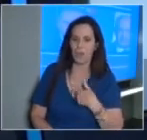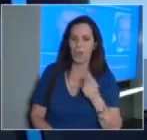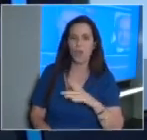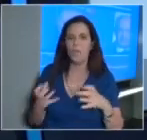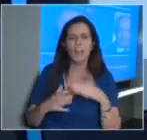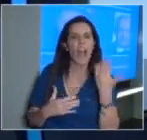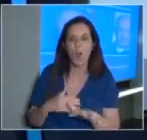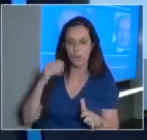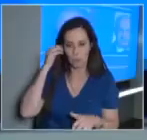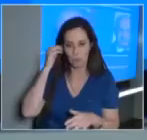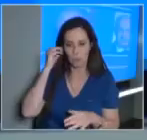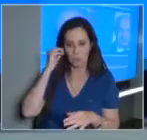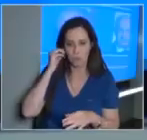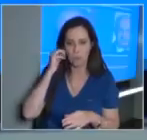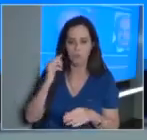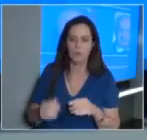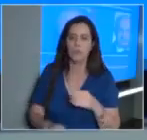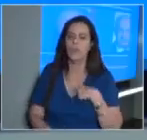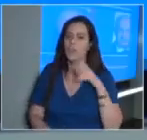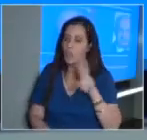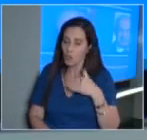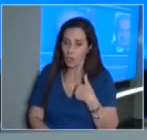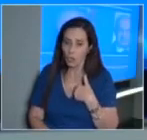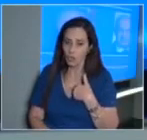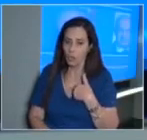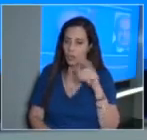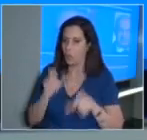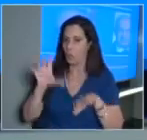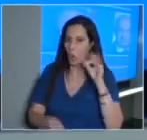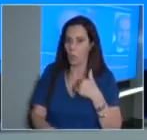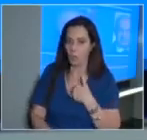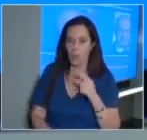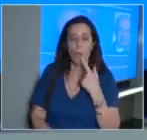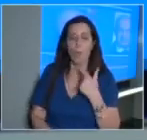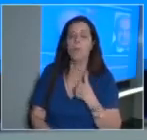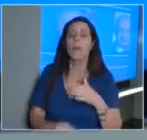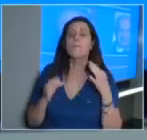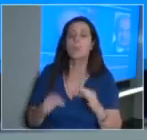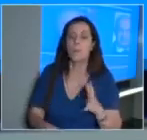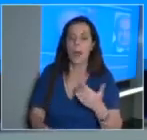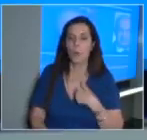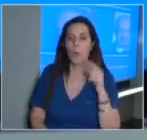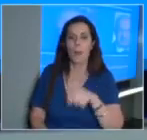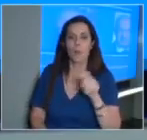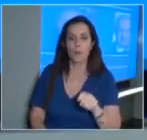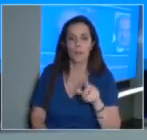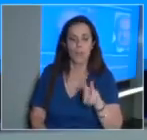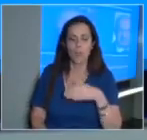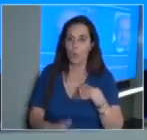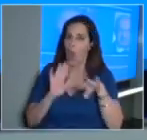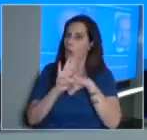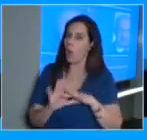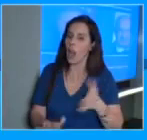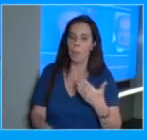לא המפלגה האחרונה שהגיעה לבחירות האלה, נכון? יש לנו את הקהל הבוחרים שלנו. הם אמרו לנו בדיוק עם מה אנחנו באנו לכנסת. יש לנו